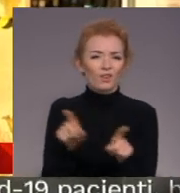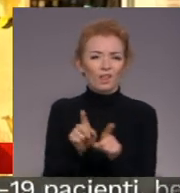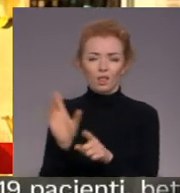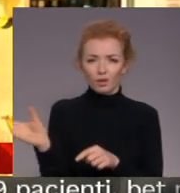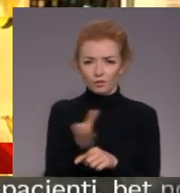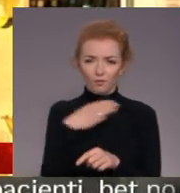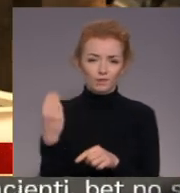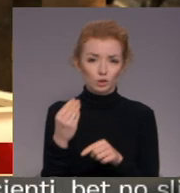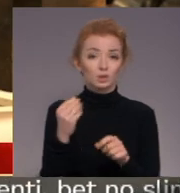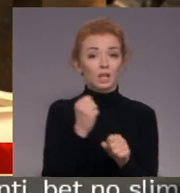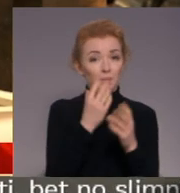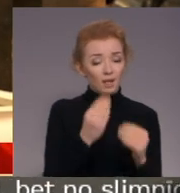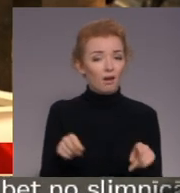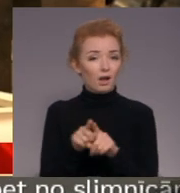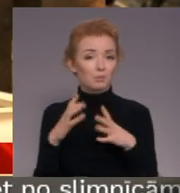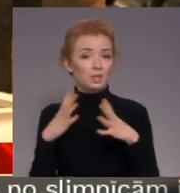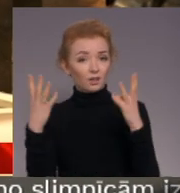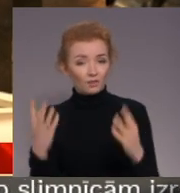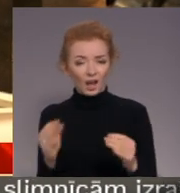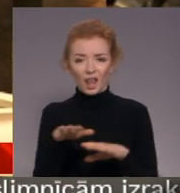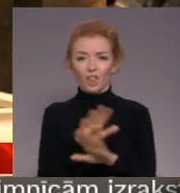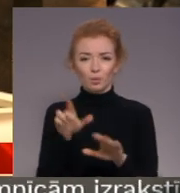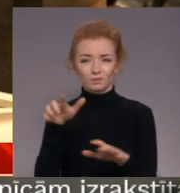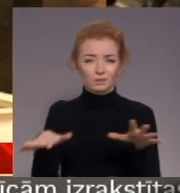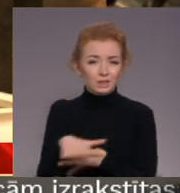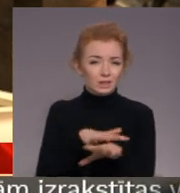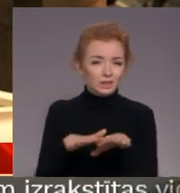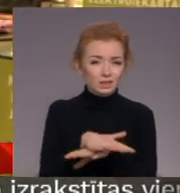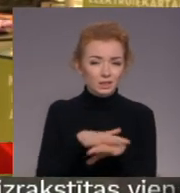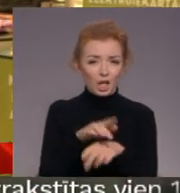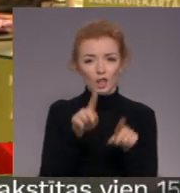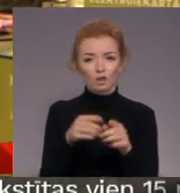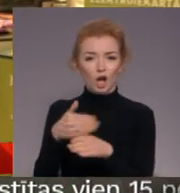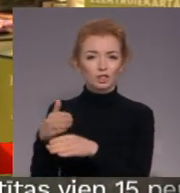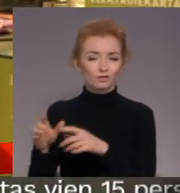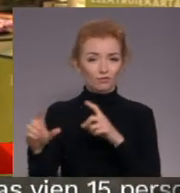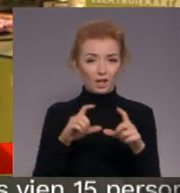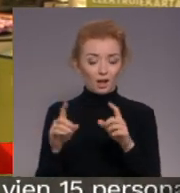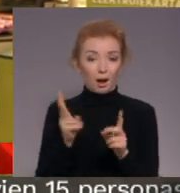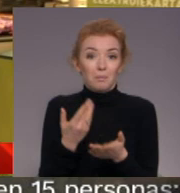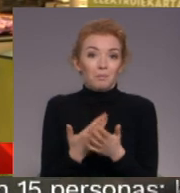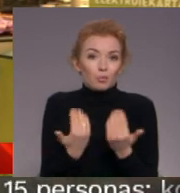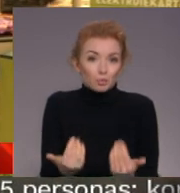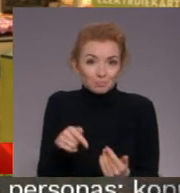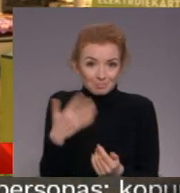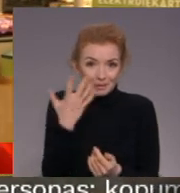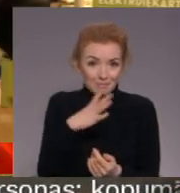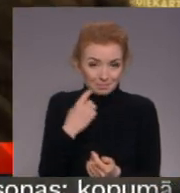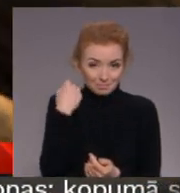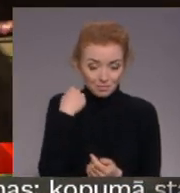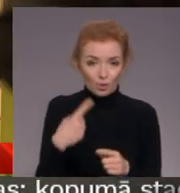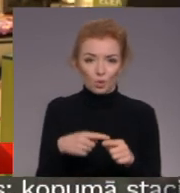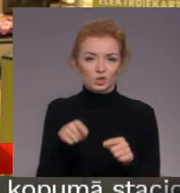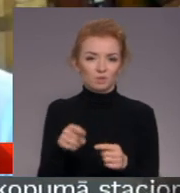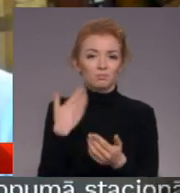kā darbdienās, tā arī brīvdienās, lai izvairītos no pārlieku lielas iedzīvotāju plūsmas atsevišķos veikalos, kāds bija redzams šajā nedēļas nogalē. Šis priekšlikums